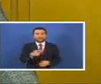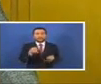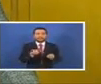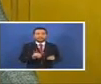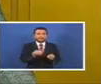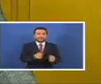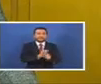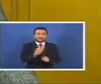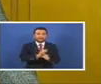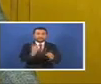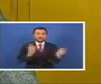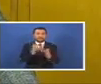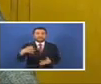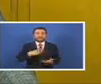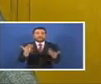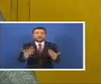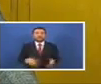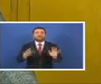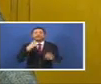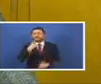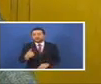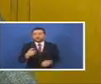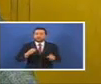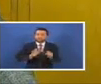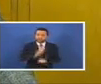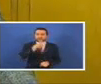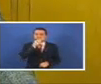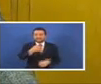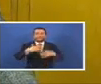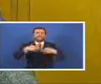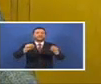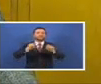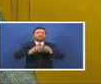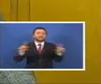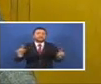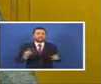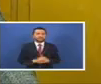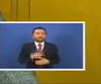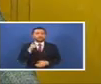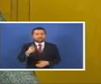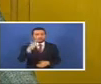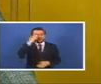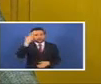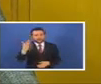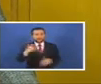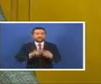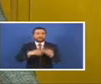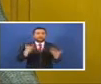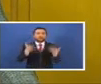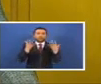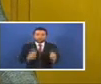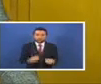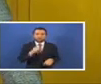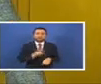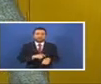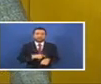baskılar karşısında boyun eğmeyeceğini, zulme rıza göstermeyeceğini onurlu